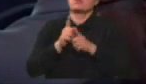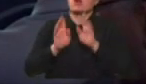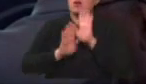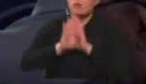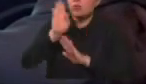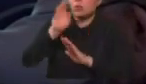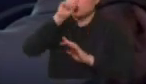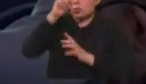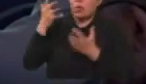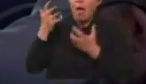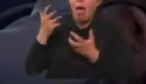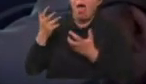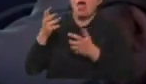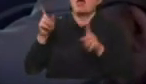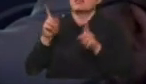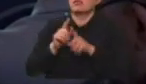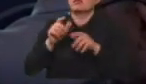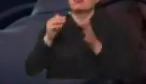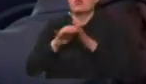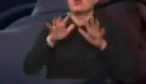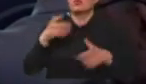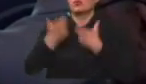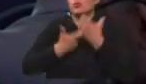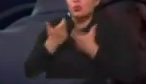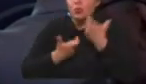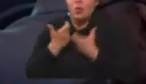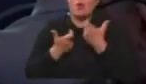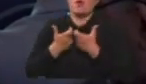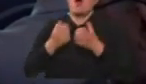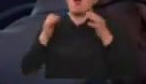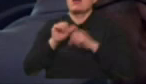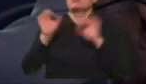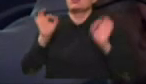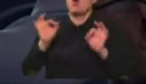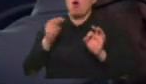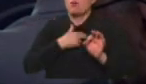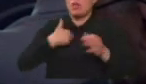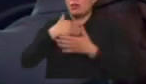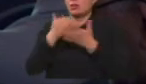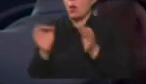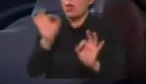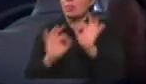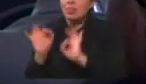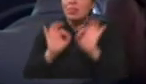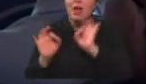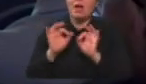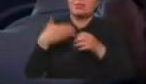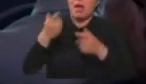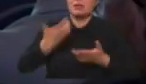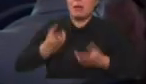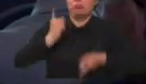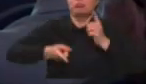cieszą, natomiast też jest jeszcze wiele do zrobienia. Trwające obecnie w naszym kraju modernizacje, które mają